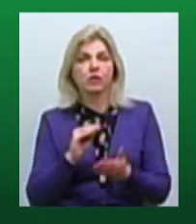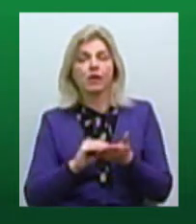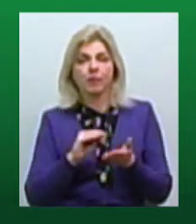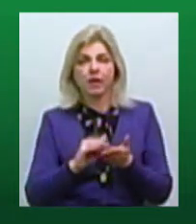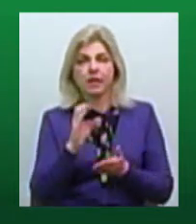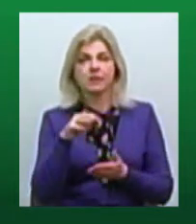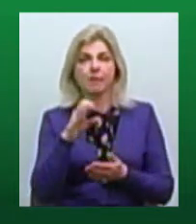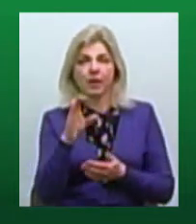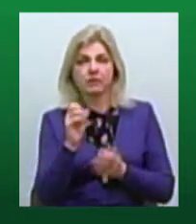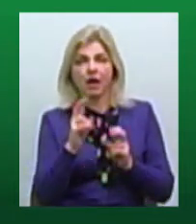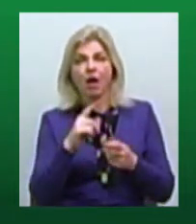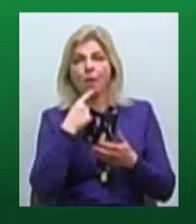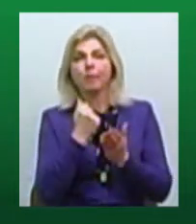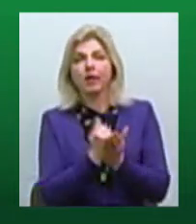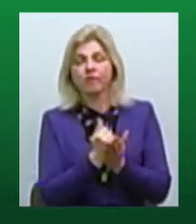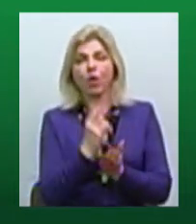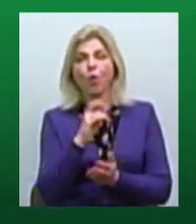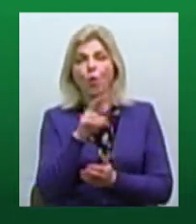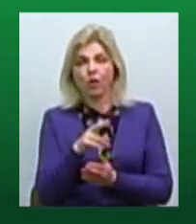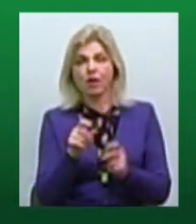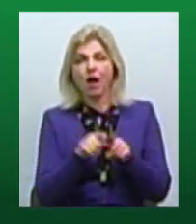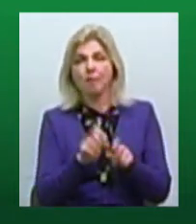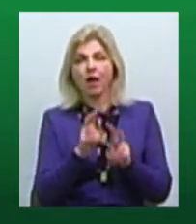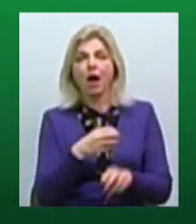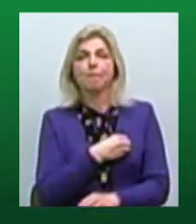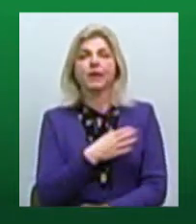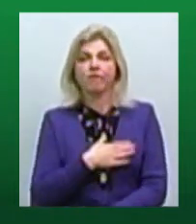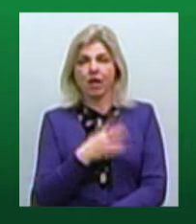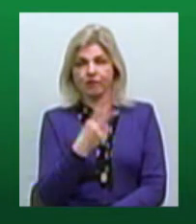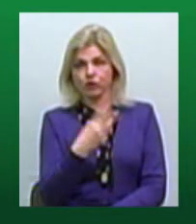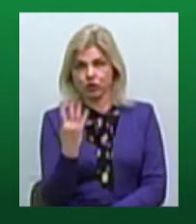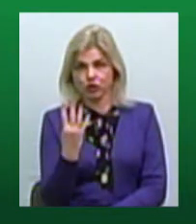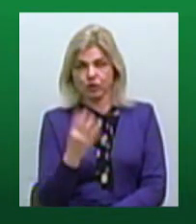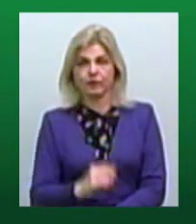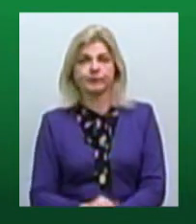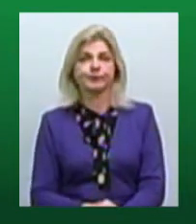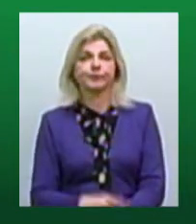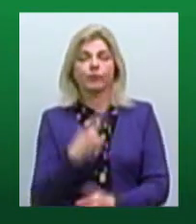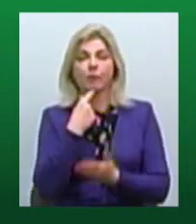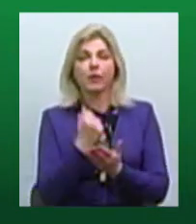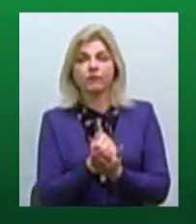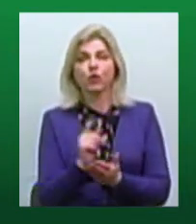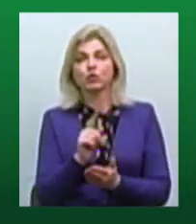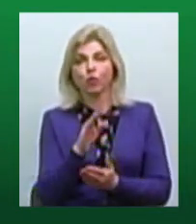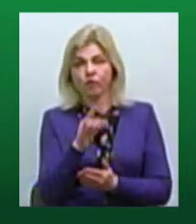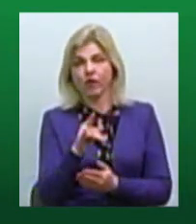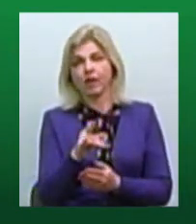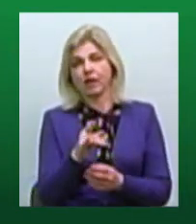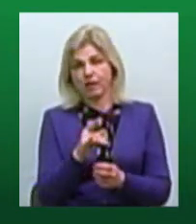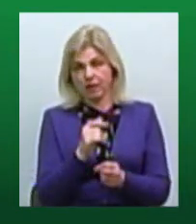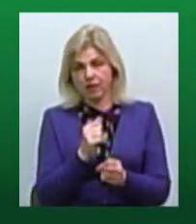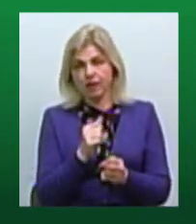коды по тексты на 24 на только данные красными нам надо перетащим входит и сама